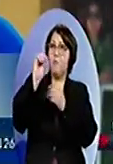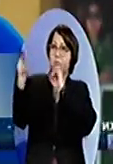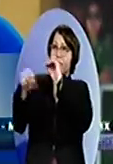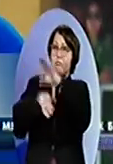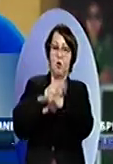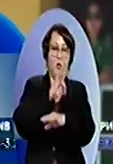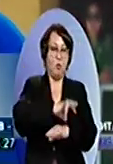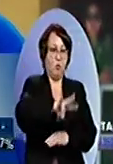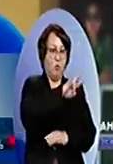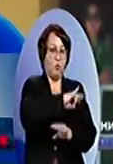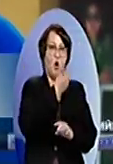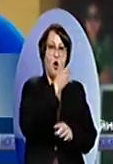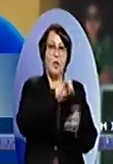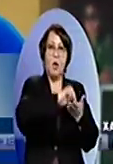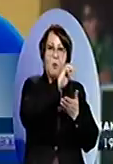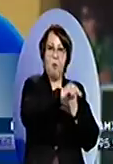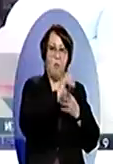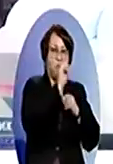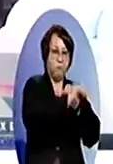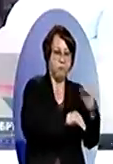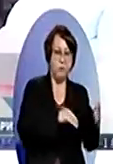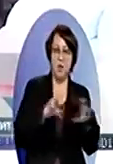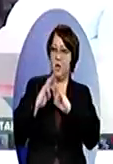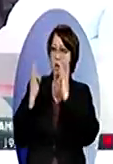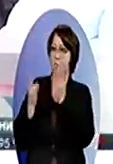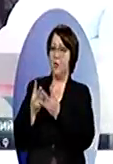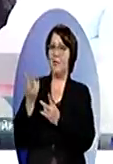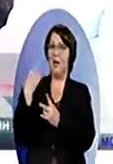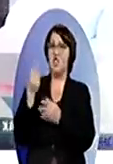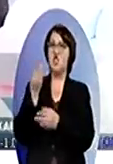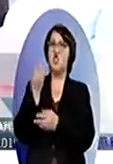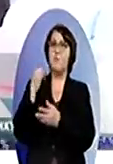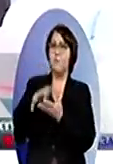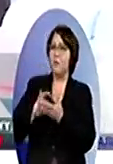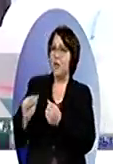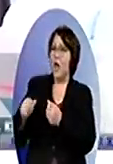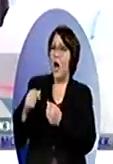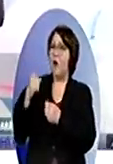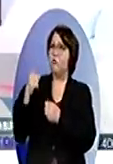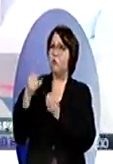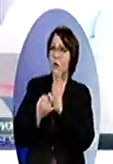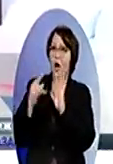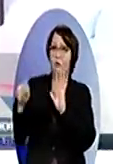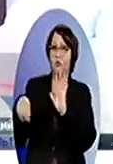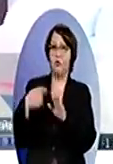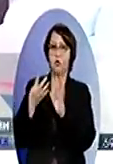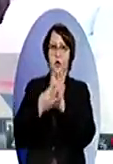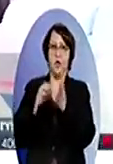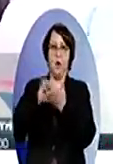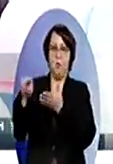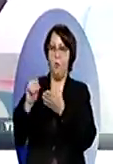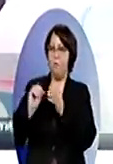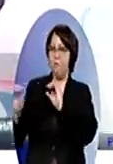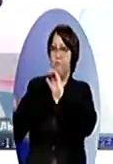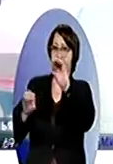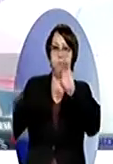төсөвт 20 тэрбум төгрөг, нийгмийн даатгалын шимтгэлд 17.9 тэрбум төгрөгийг тус тус